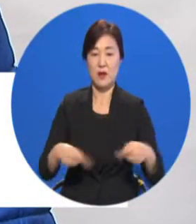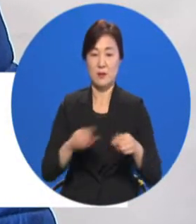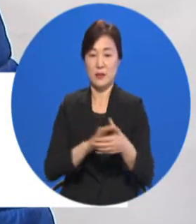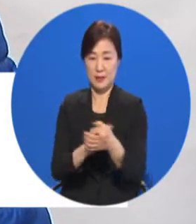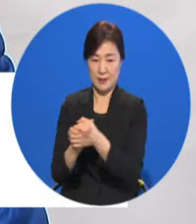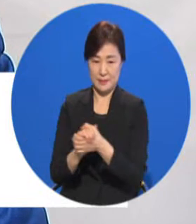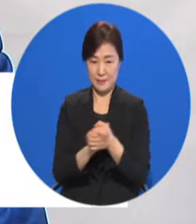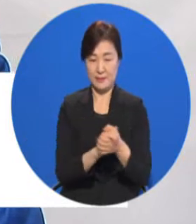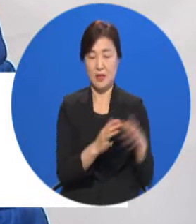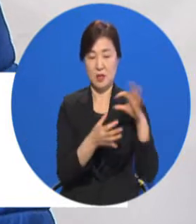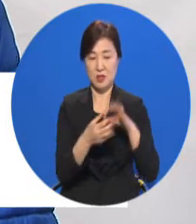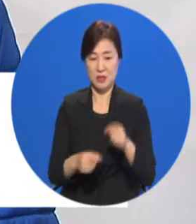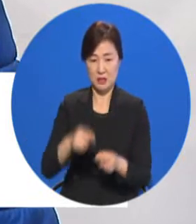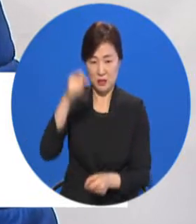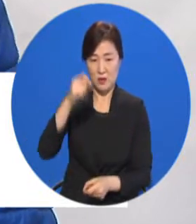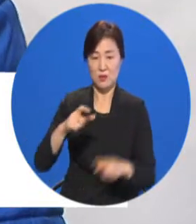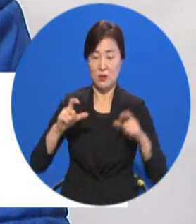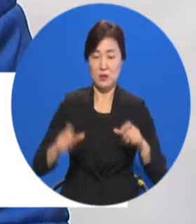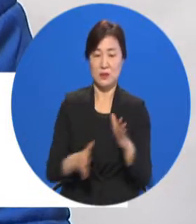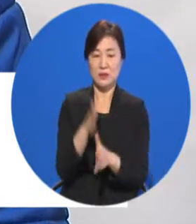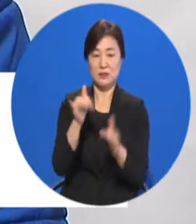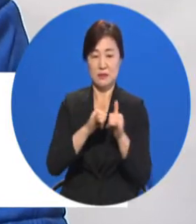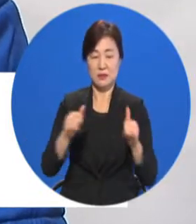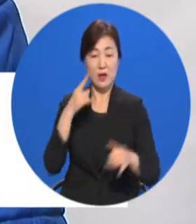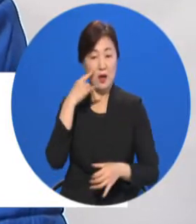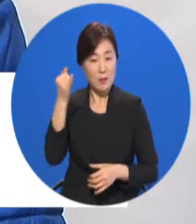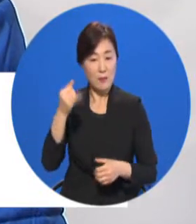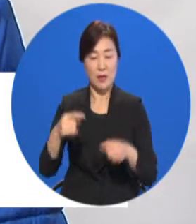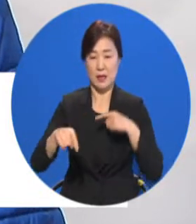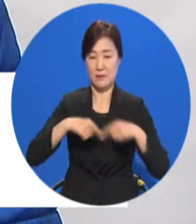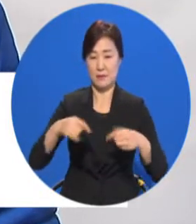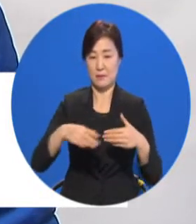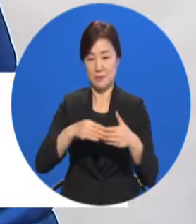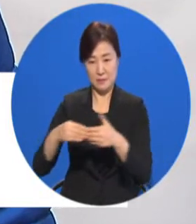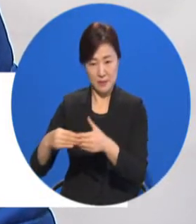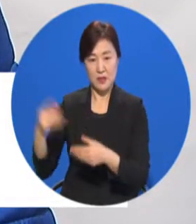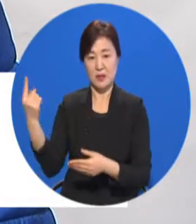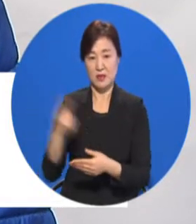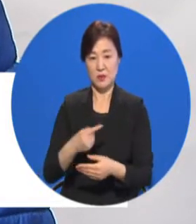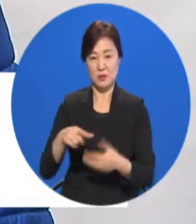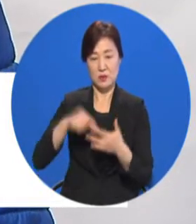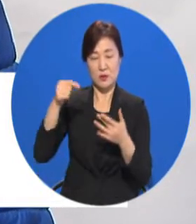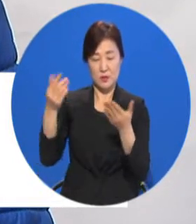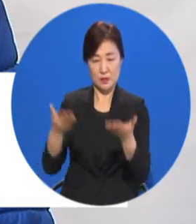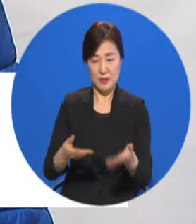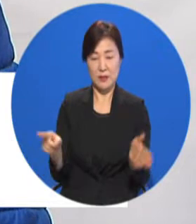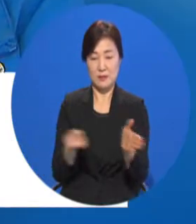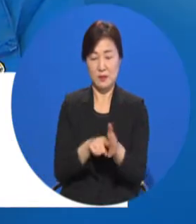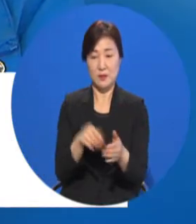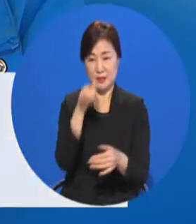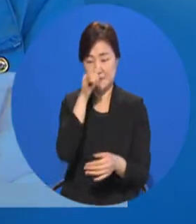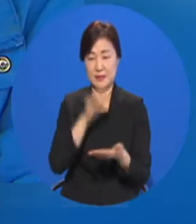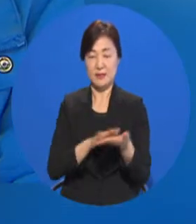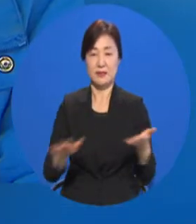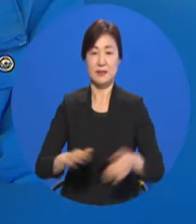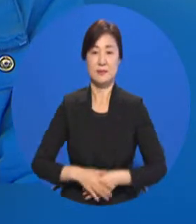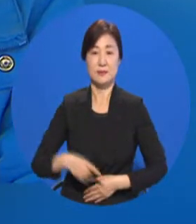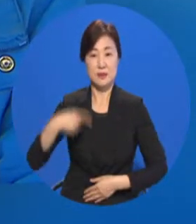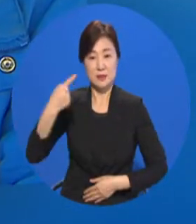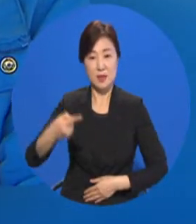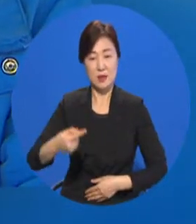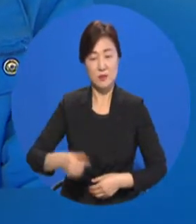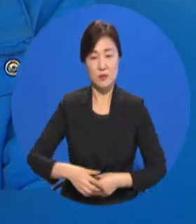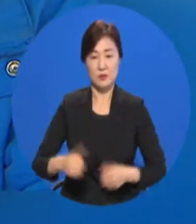호흡했고 또 지역 시민들은 어머니의 리더십으로 저를 뽑아주지 않을까 이런 자신감이 있습니다. 다음 주 초로